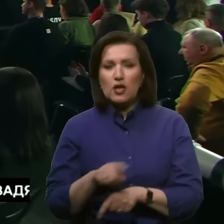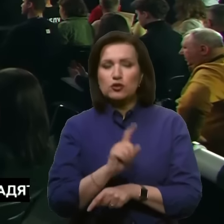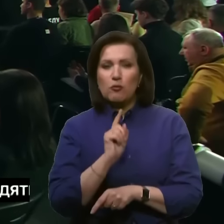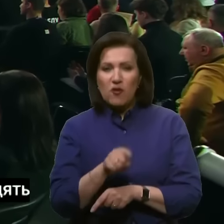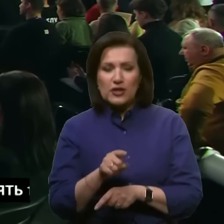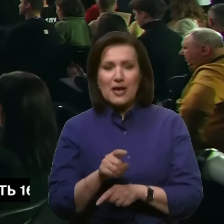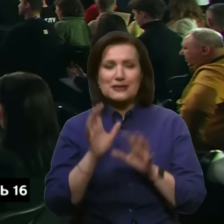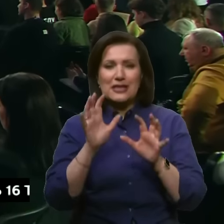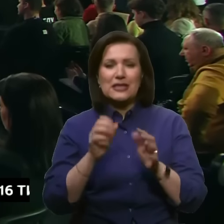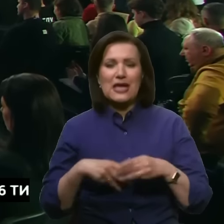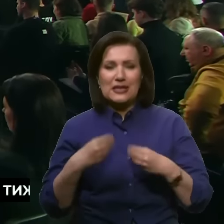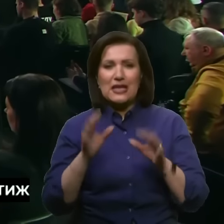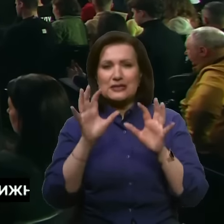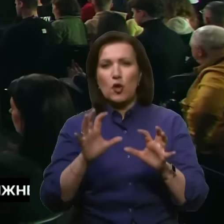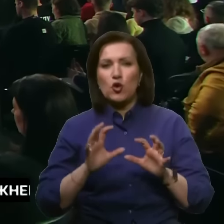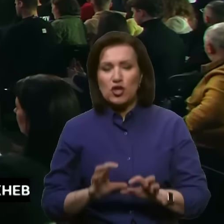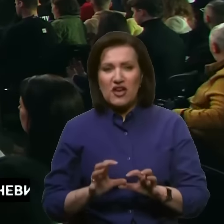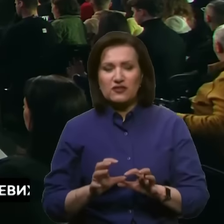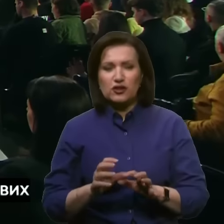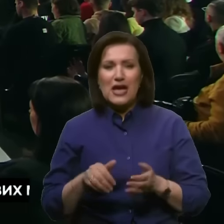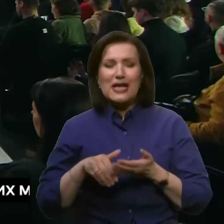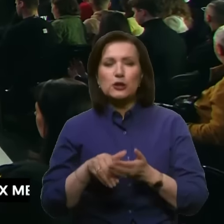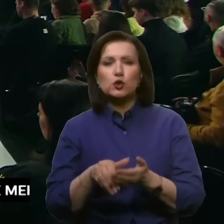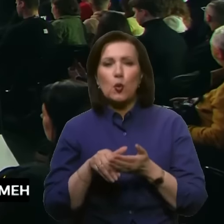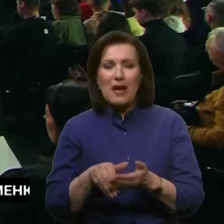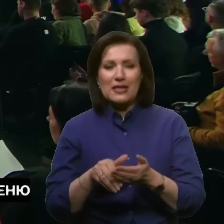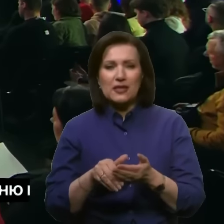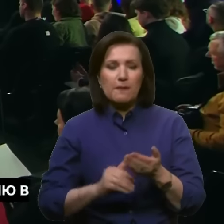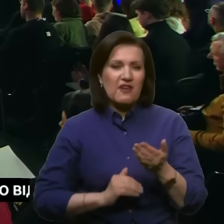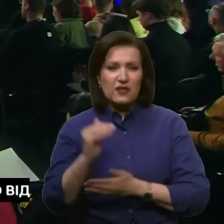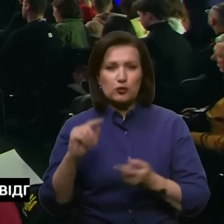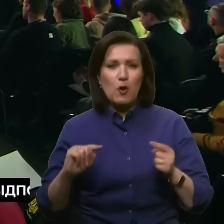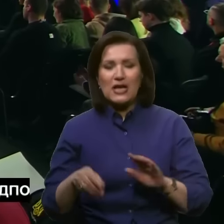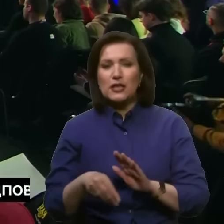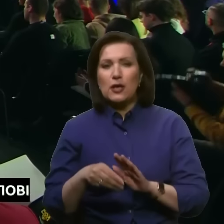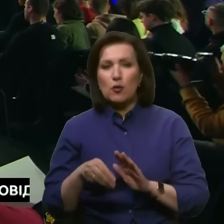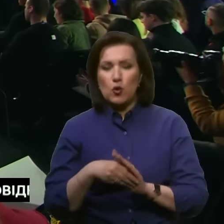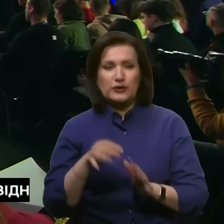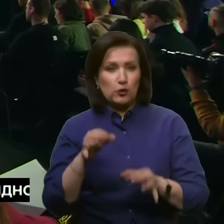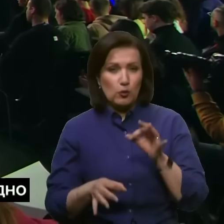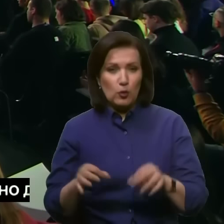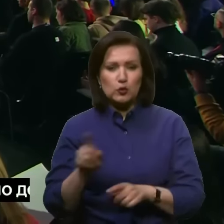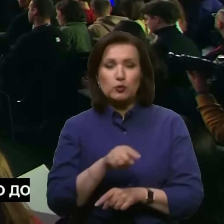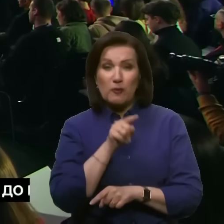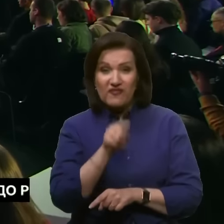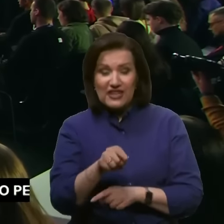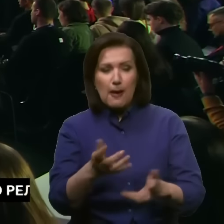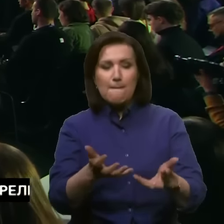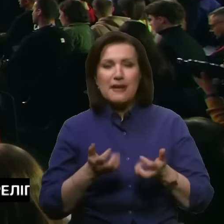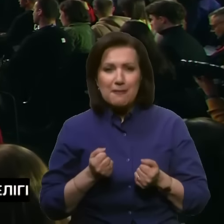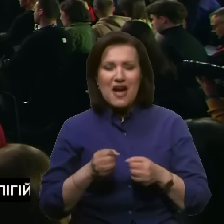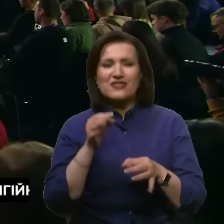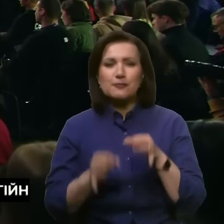вона надала законодавчі інструменти Вищому антикорупційному суду, щоб він